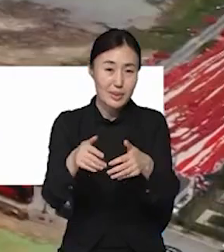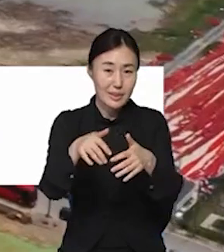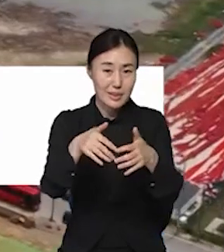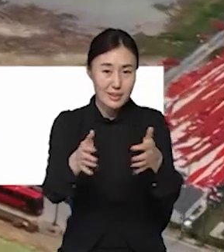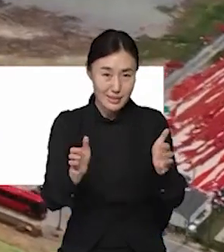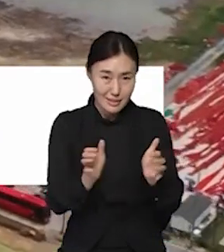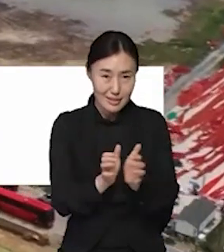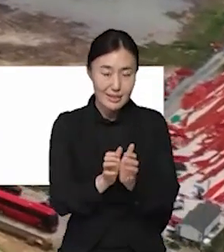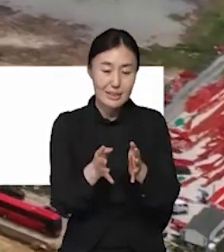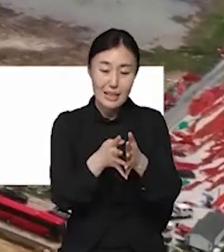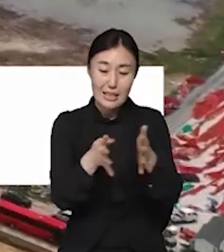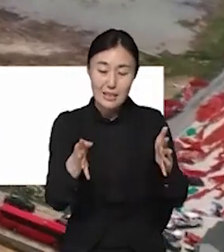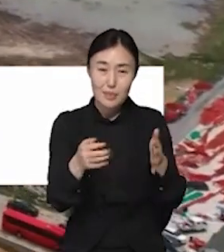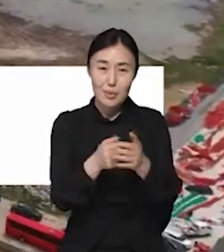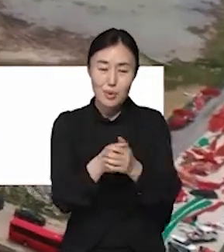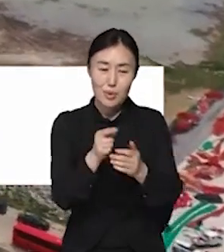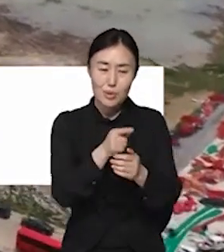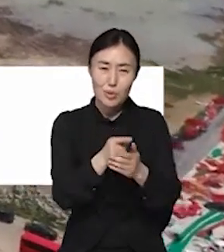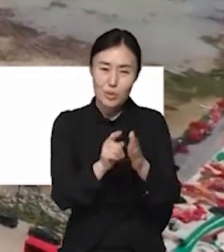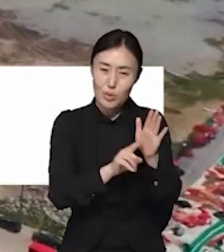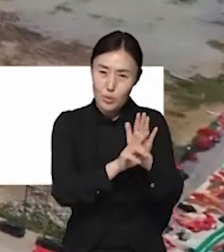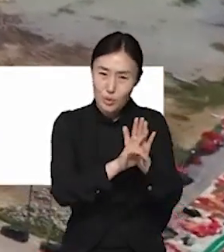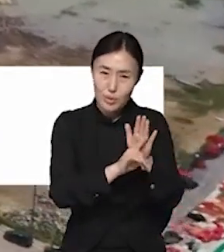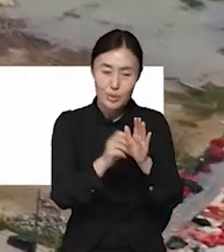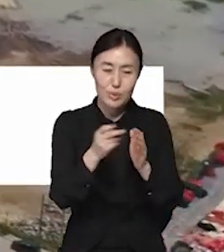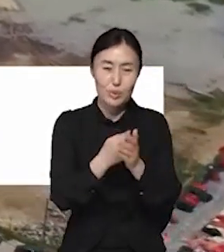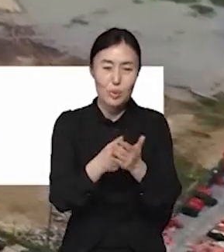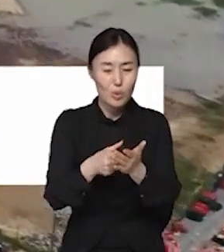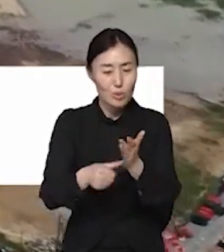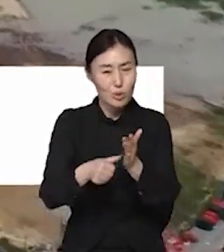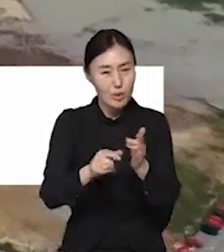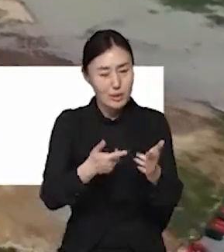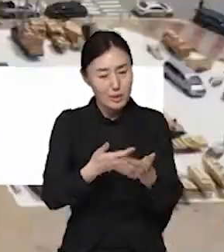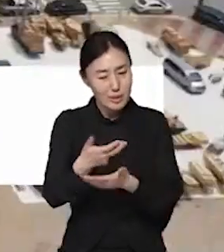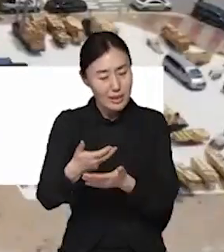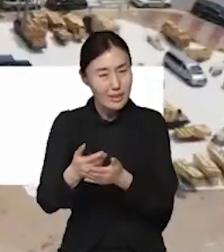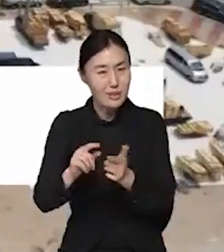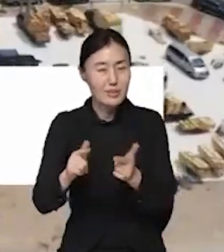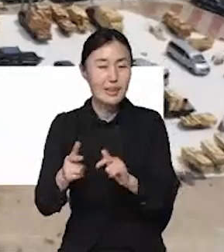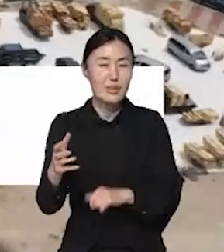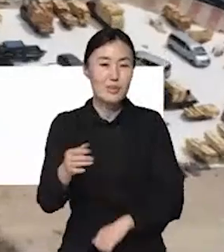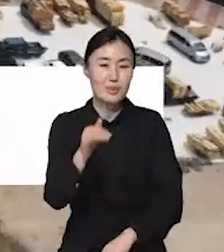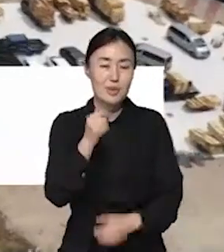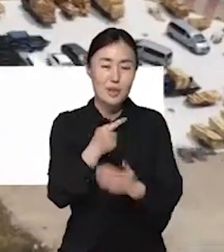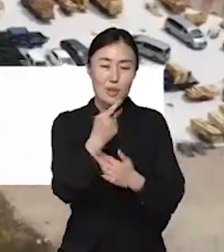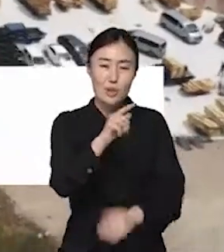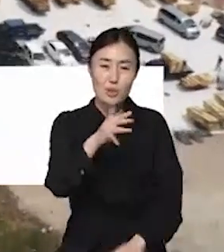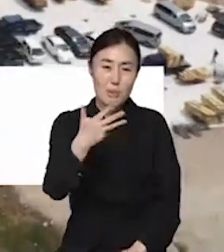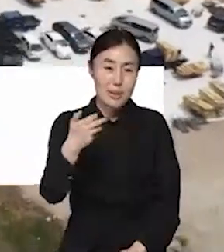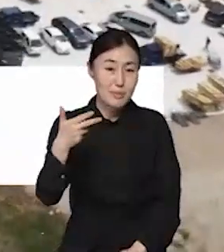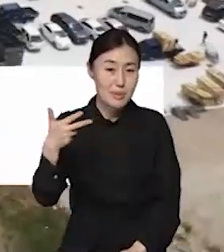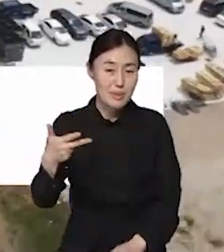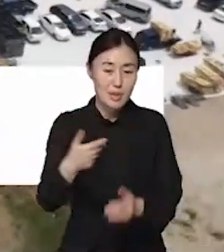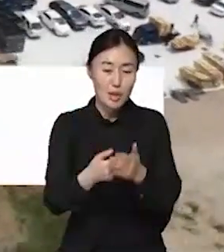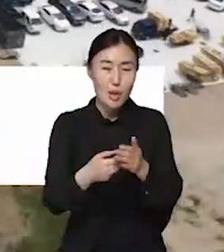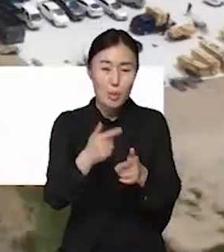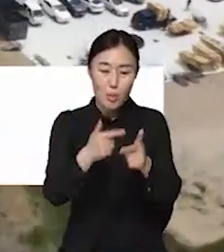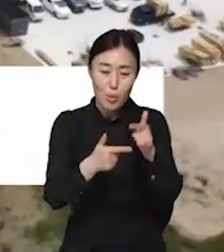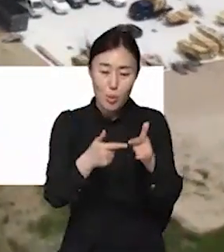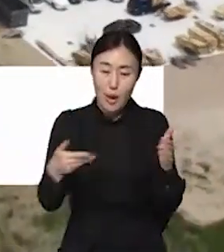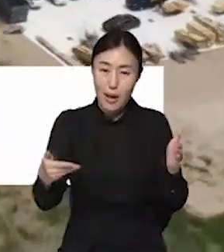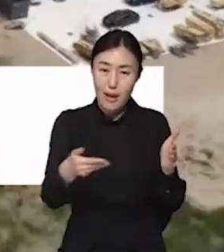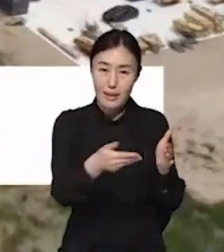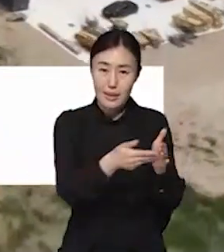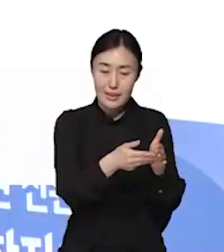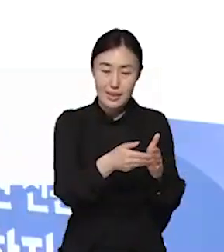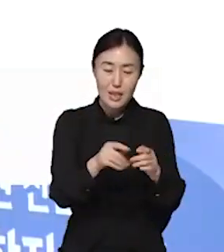건물에 선어와 저온 위판장, 수산물 유통 물류센터 등을 갖추고 있습니다. 1937년 목포항에서